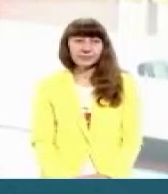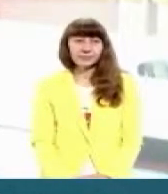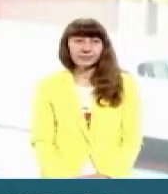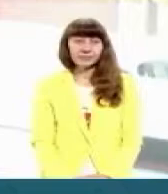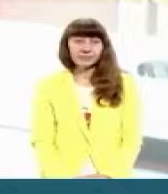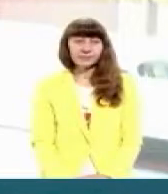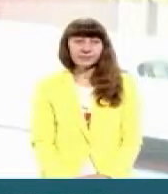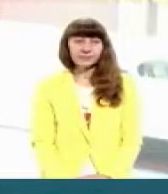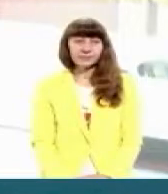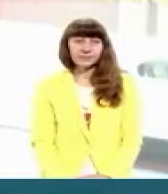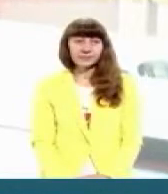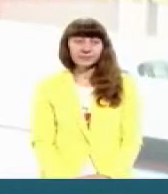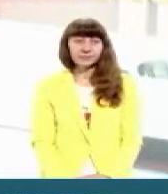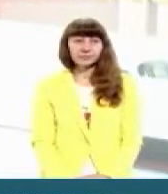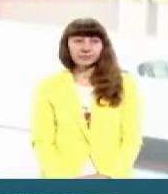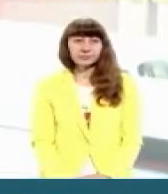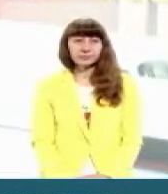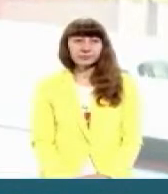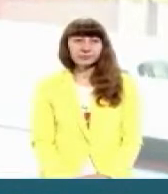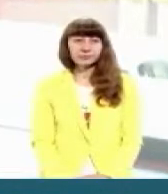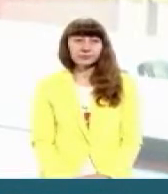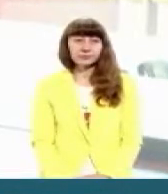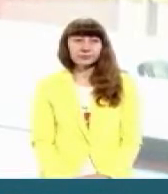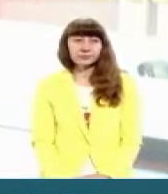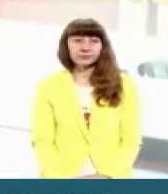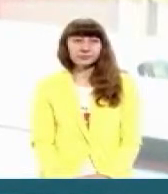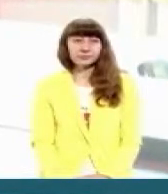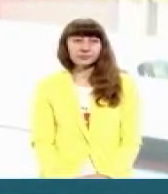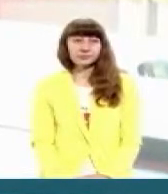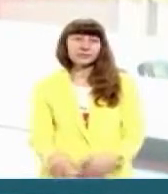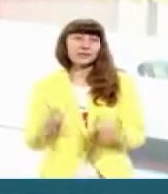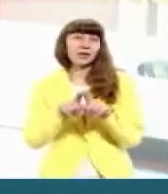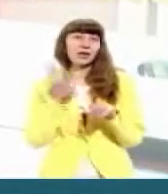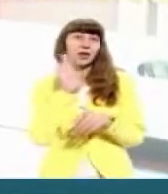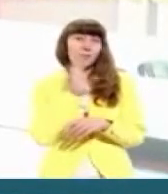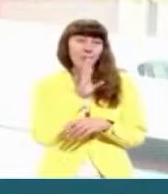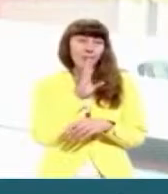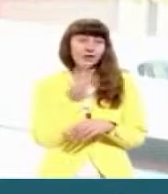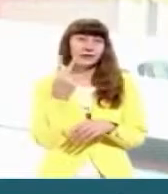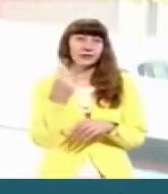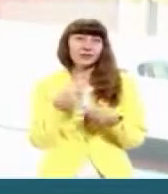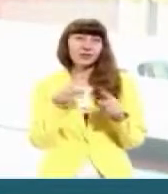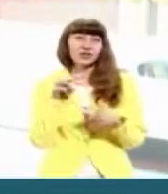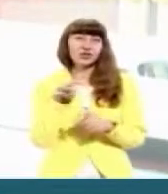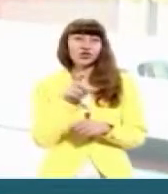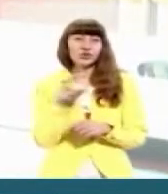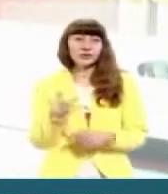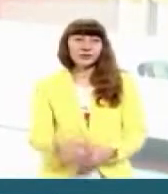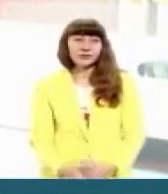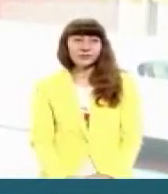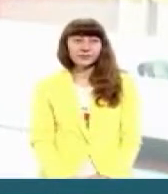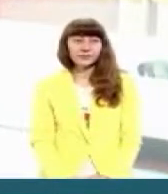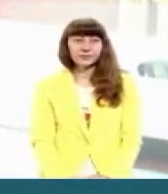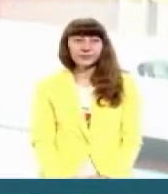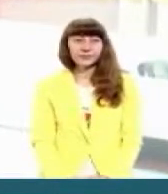больше, чем они получают на сегодняшний день. Таких матерей у нас порядка 2500. Вот эта мера